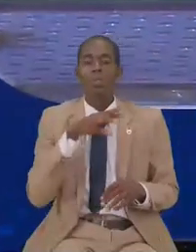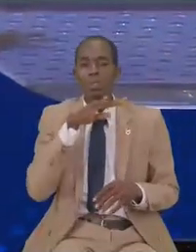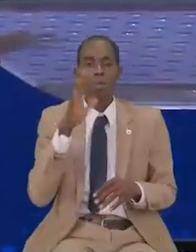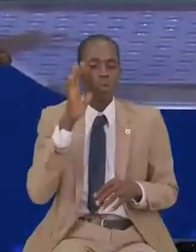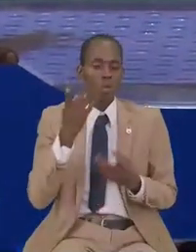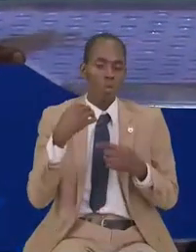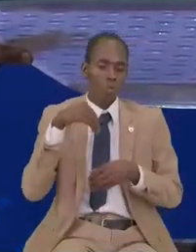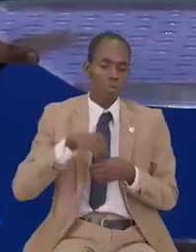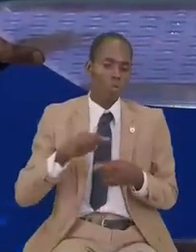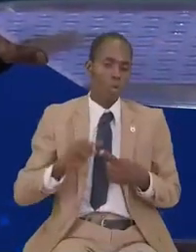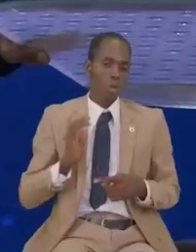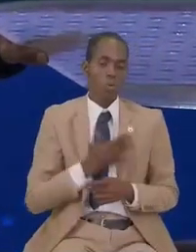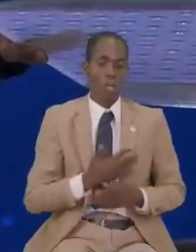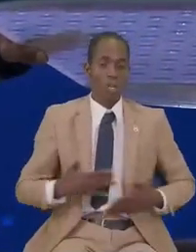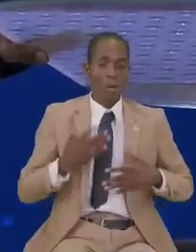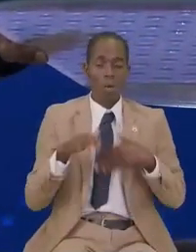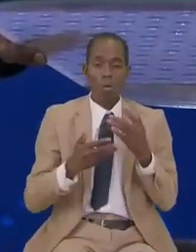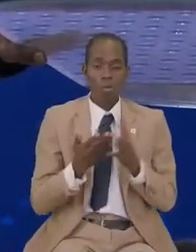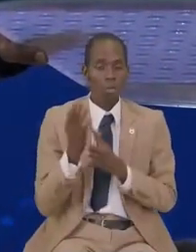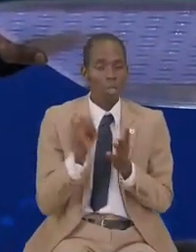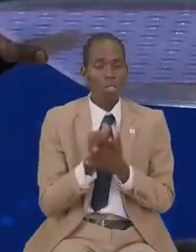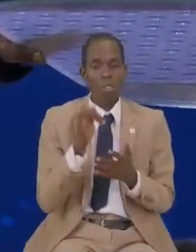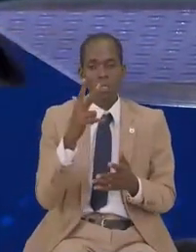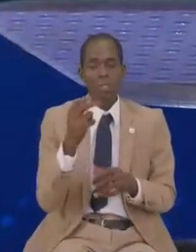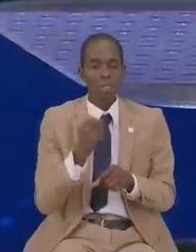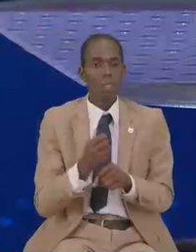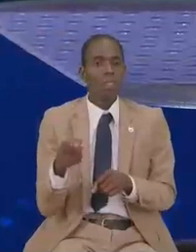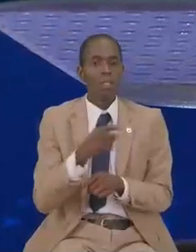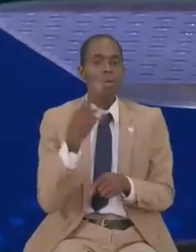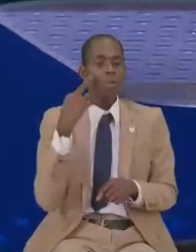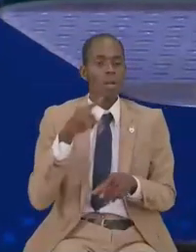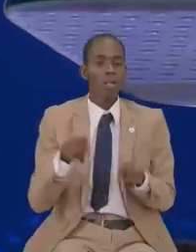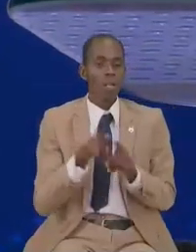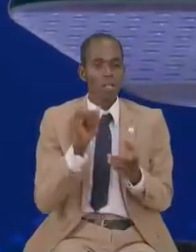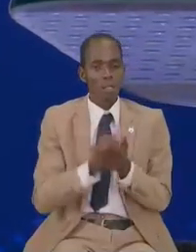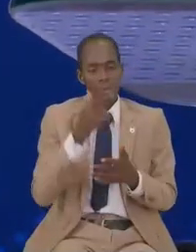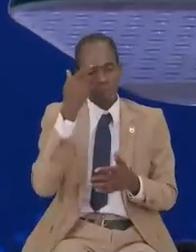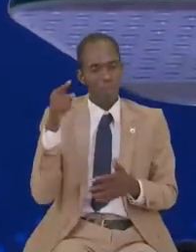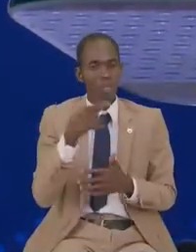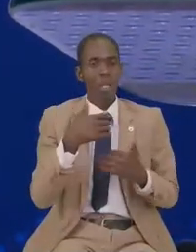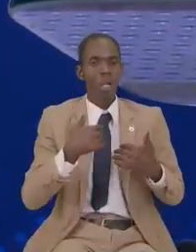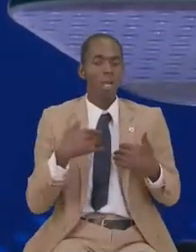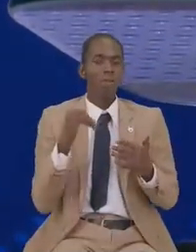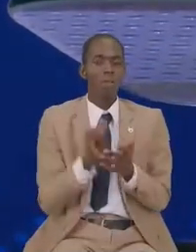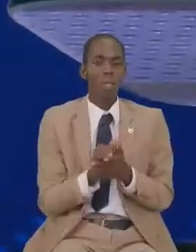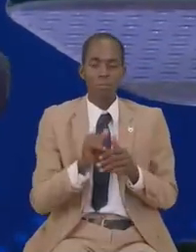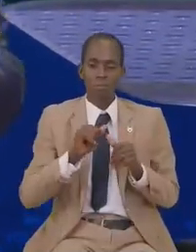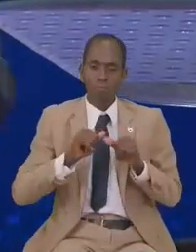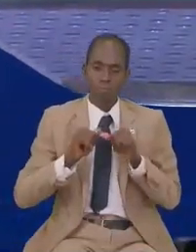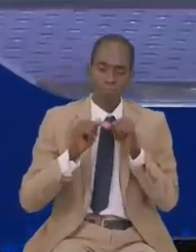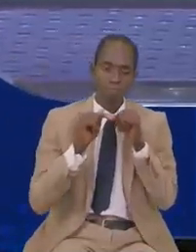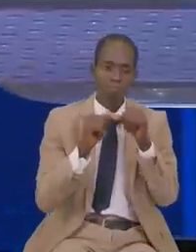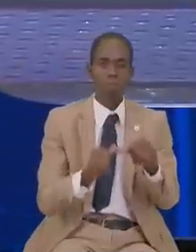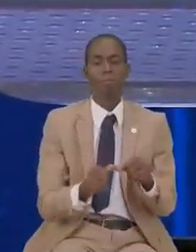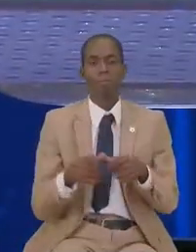vie. Pendant les 3 années, ils sont demeurés comme ça parce qu'ils avaient un cœur persévérant. On s'est dit